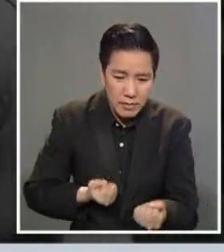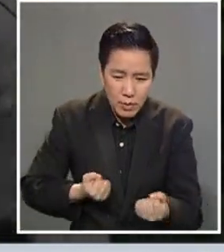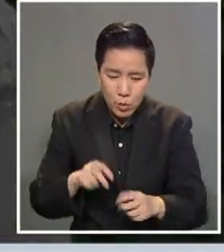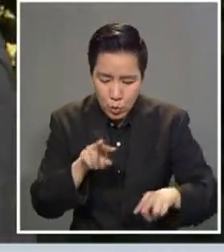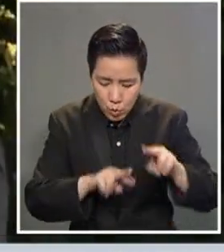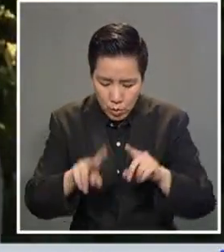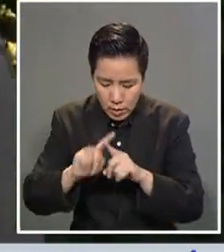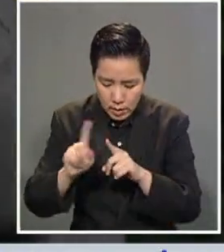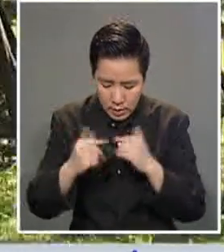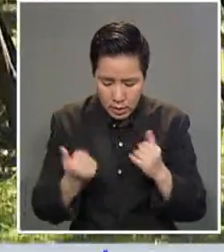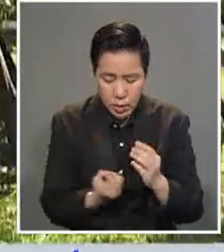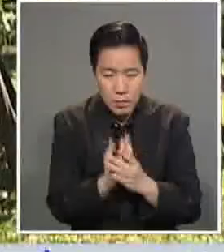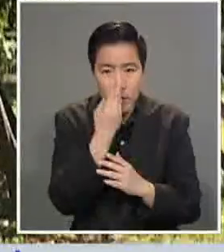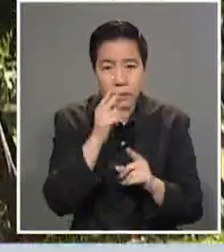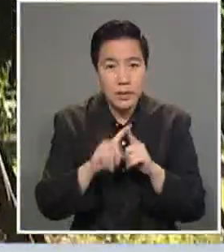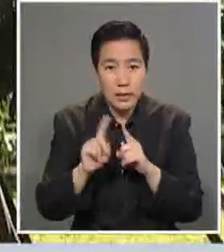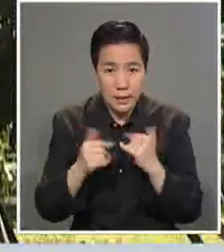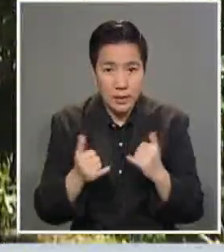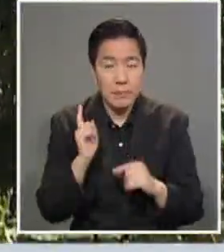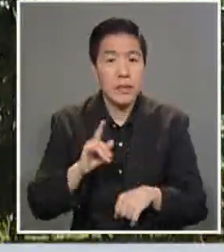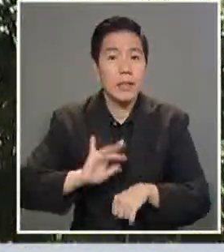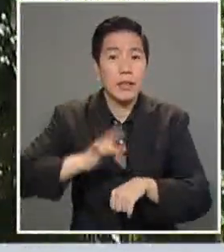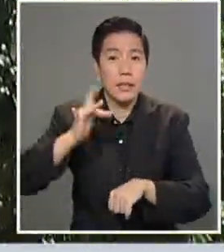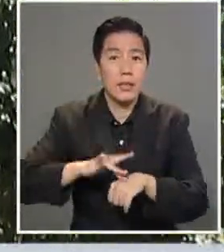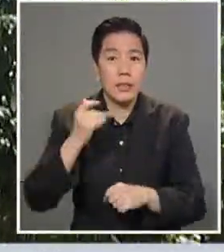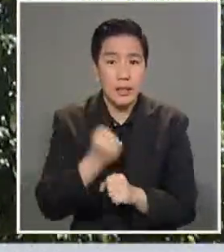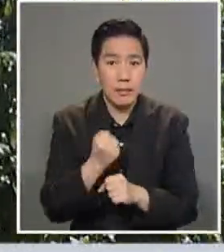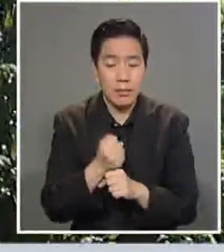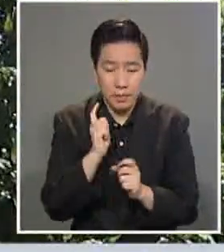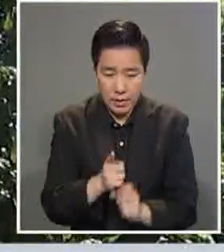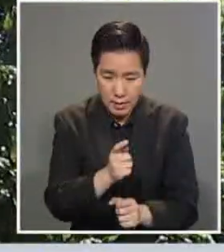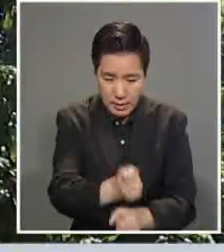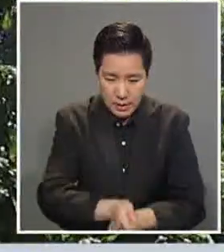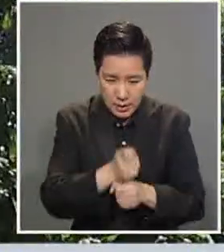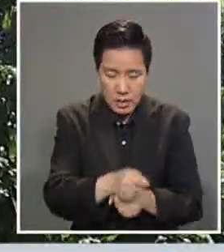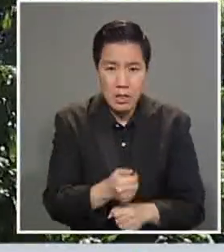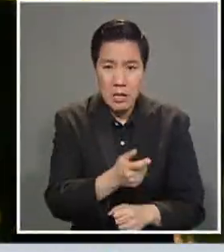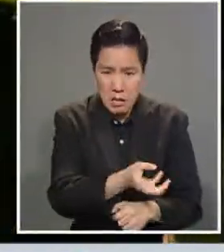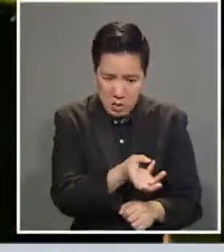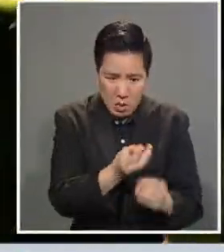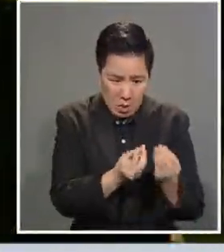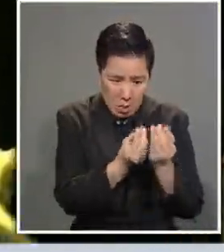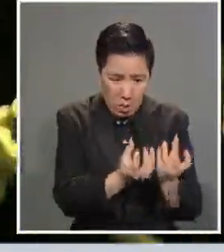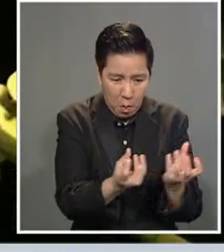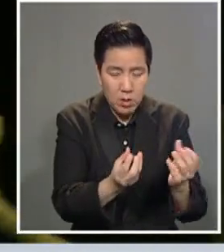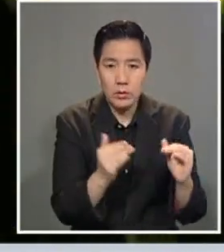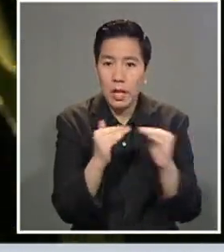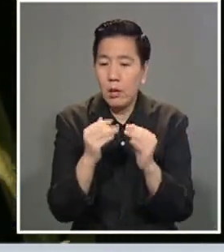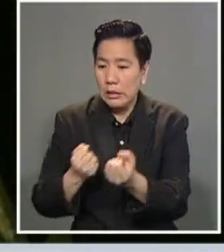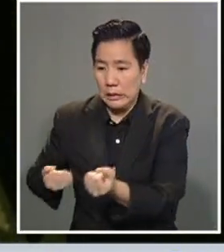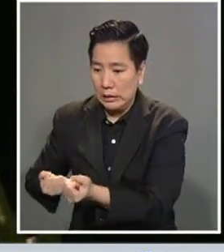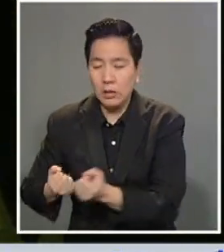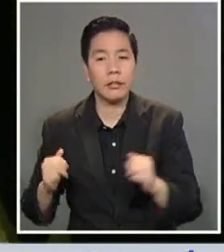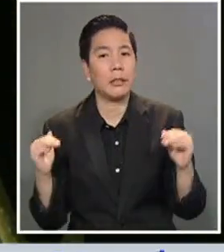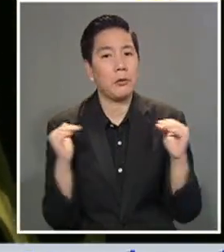แลช่อดอกครับ ทำแบบอินทรีย์แล้วผลผลิตมันออกมาเนี่ยน้อยกว่าพวกที่เขาใช้สารเคมีกันไหมฮะ เท่ากันค่ะ เหรอ ค่ะ